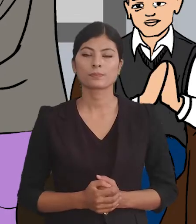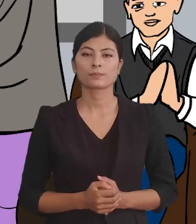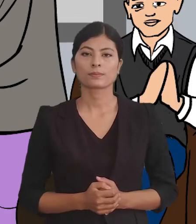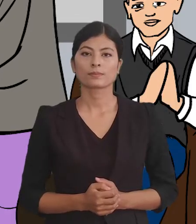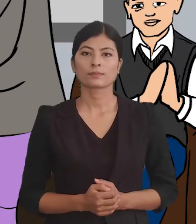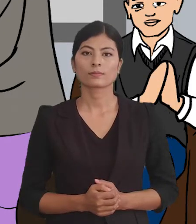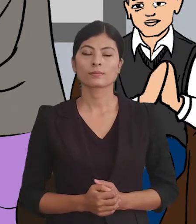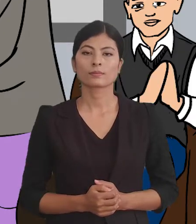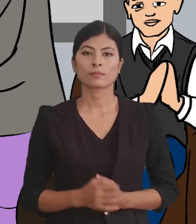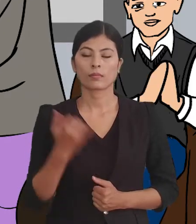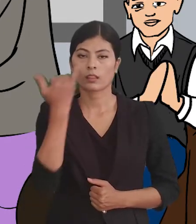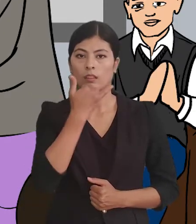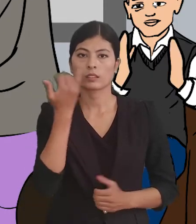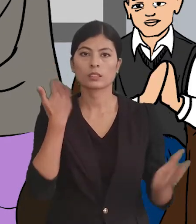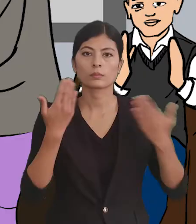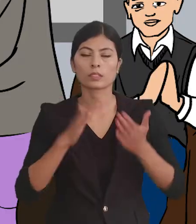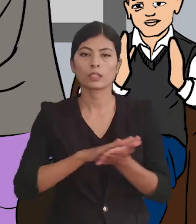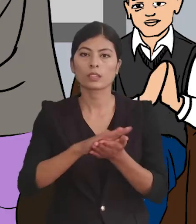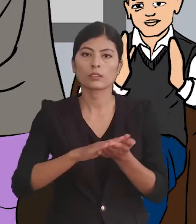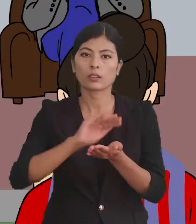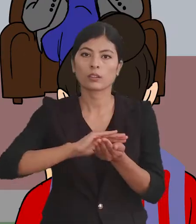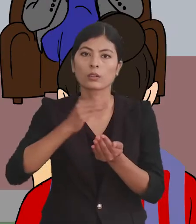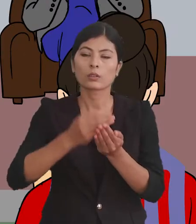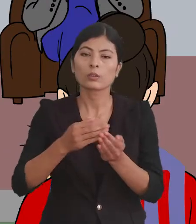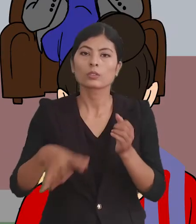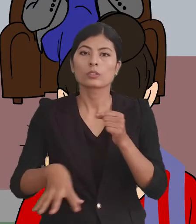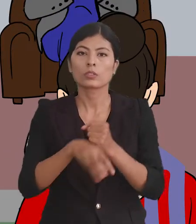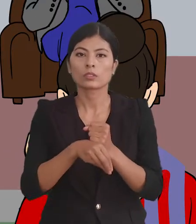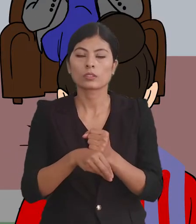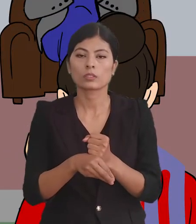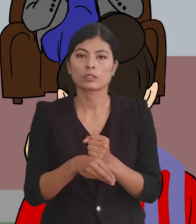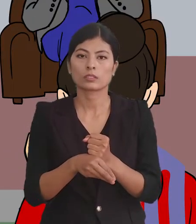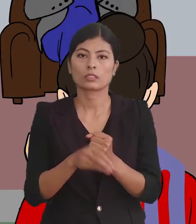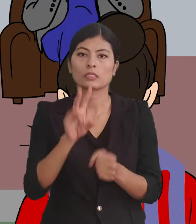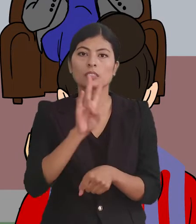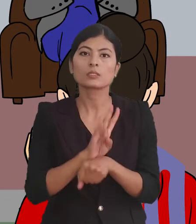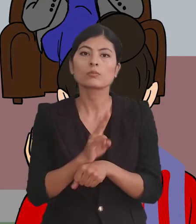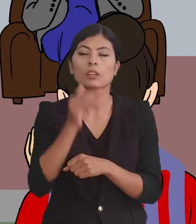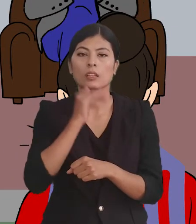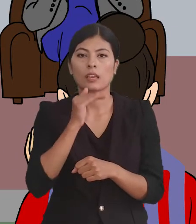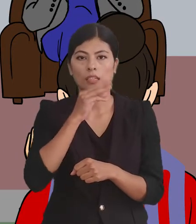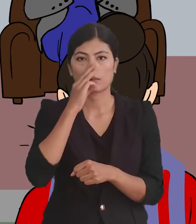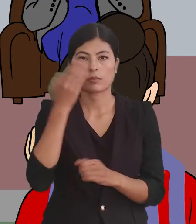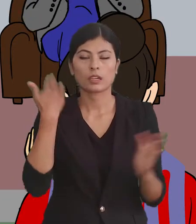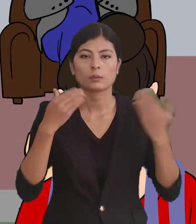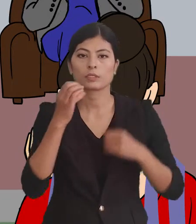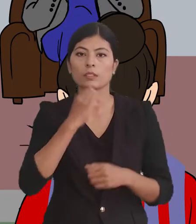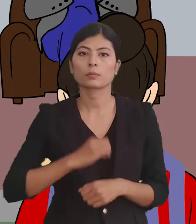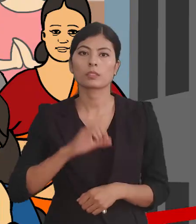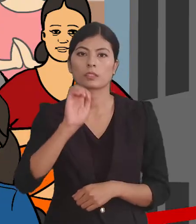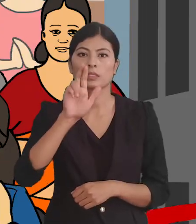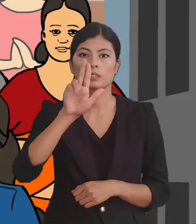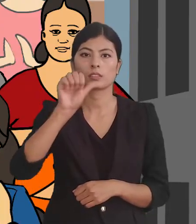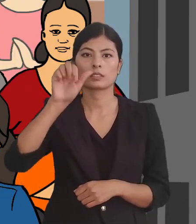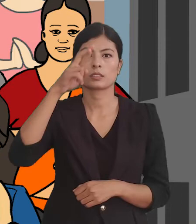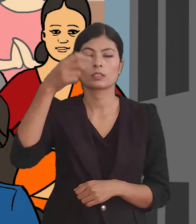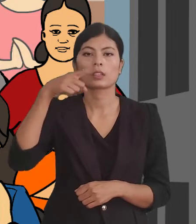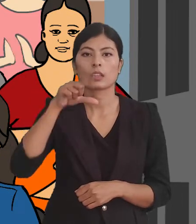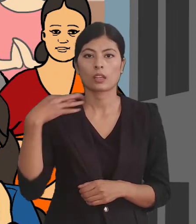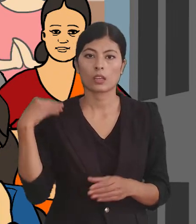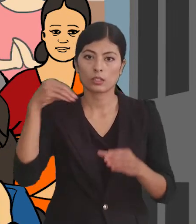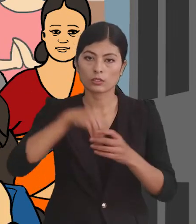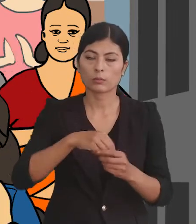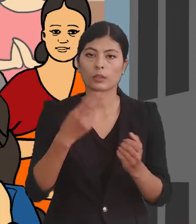संचालन करे के होइया। लैंगिक हिंसा निवारण कोष अंतर्गत संचालित सिपमूलक तालीम में हिंसा पीड़ित सृजना भी सहभागी